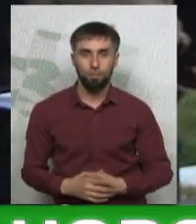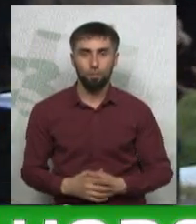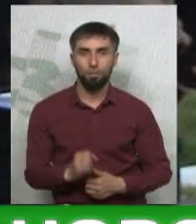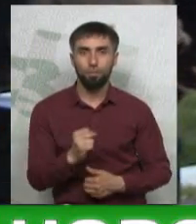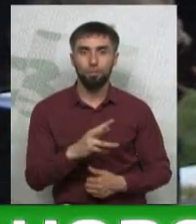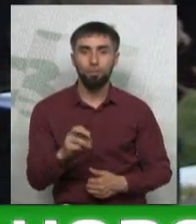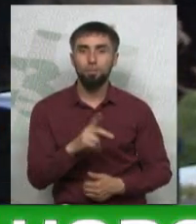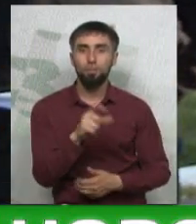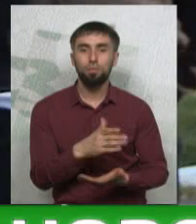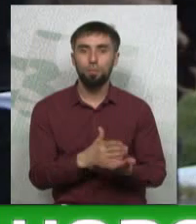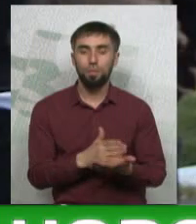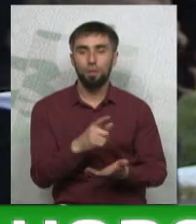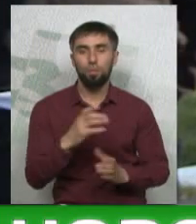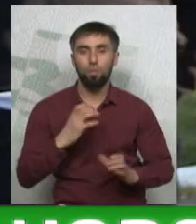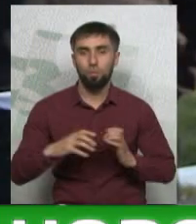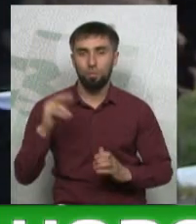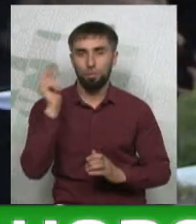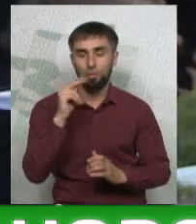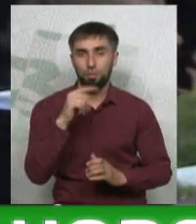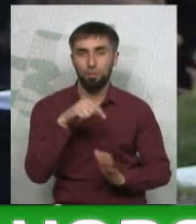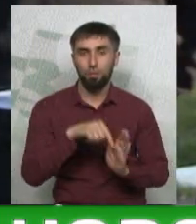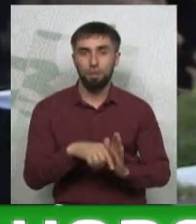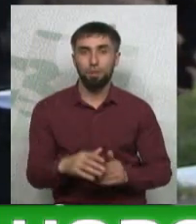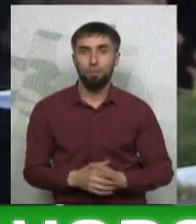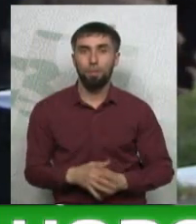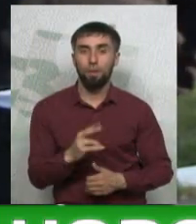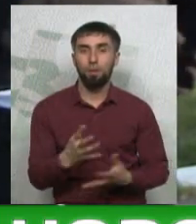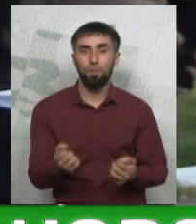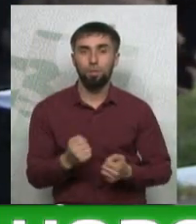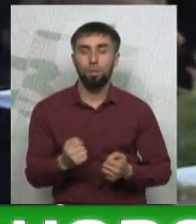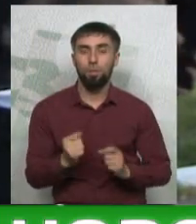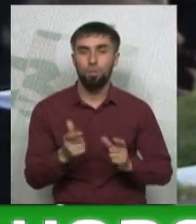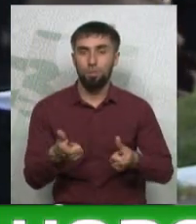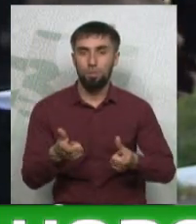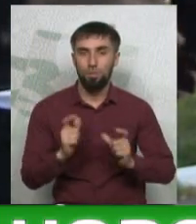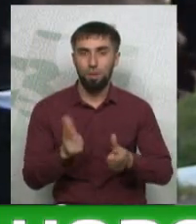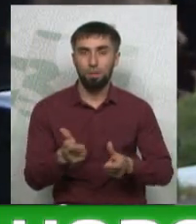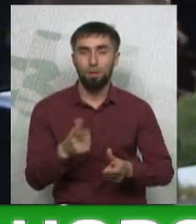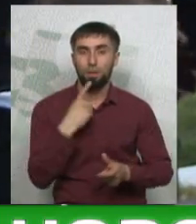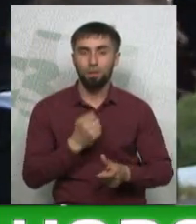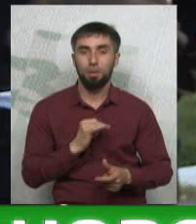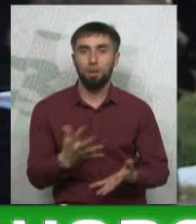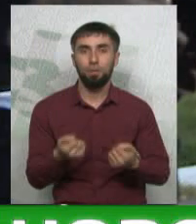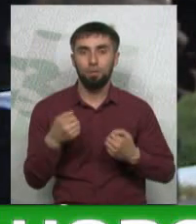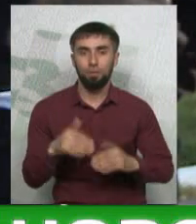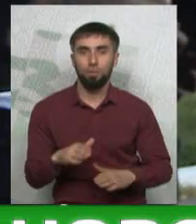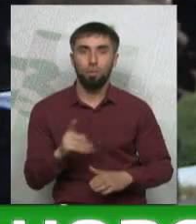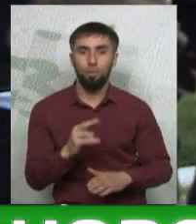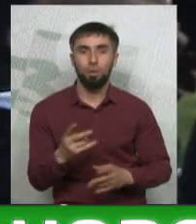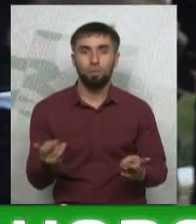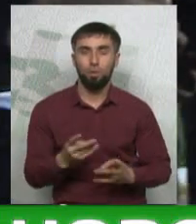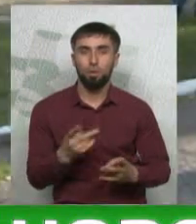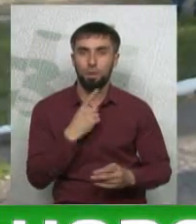Ахмед является студентом университета, он получил повестку и принял решение, что он